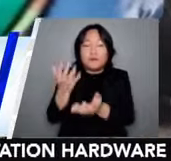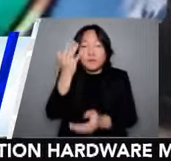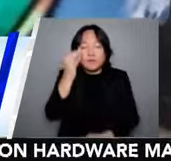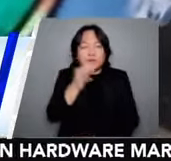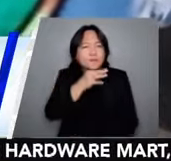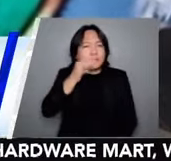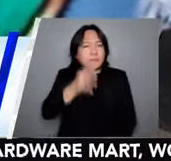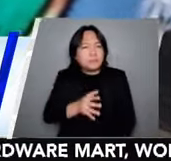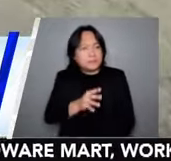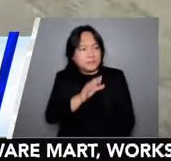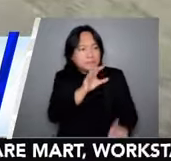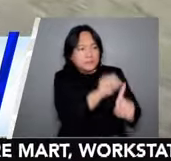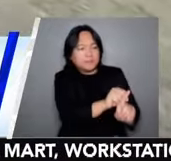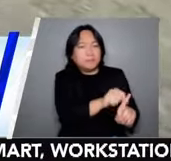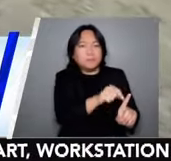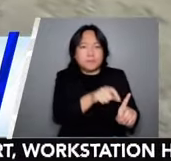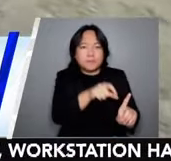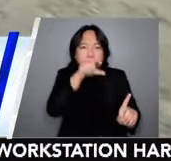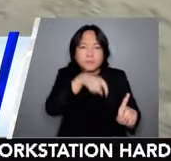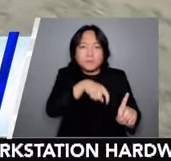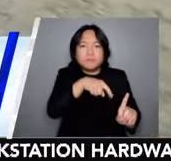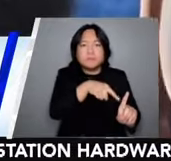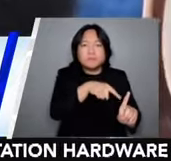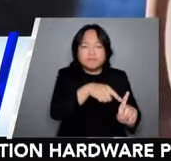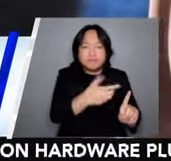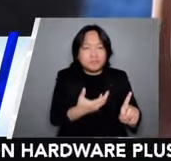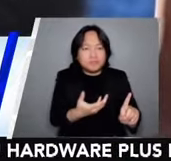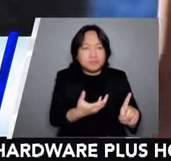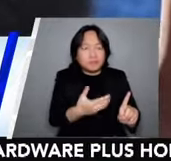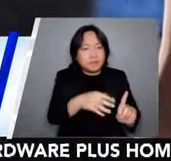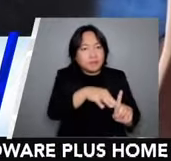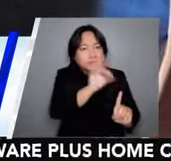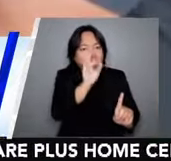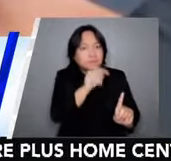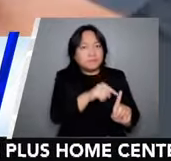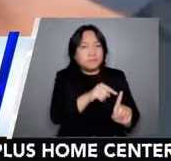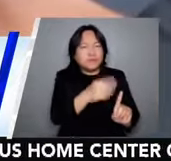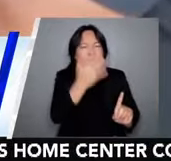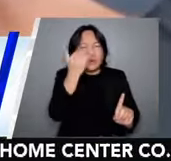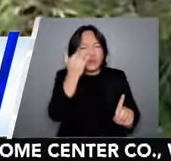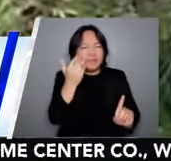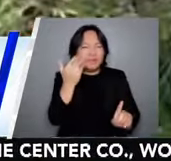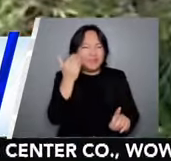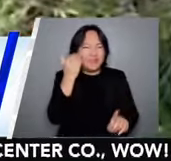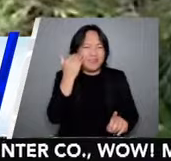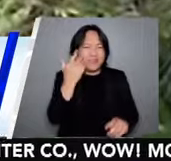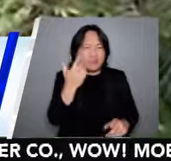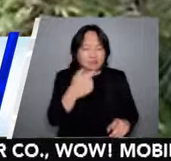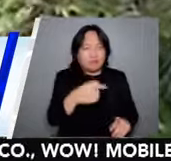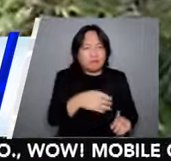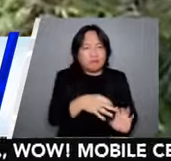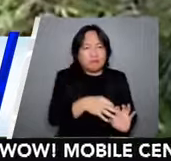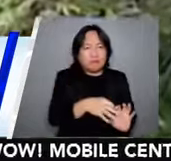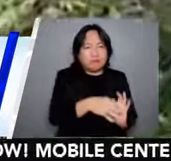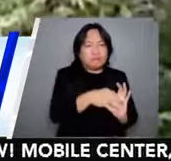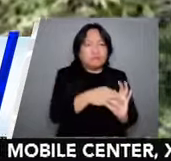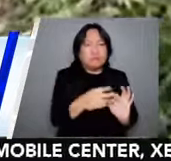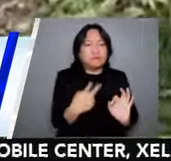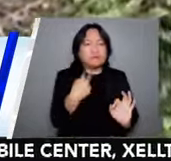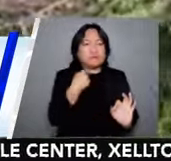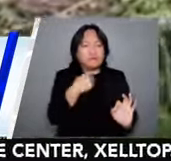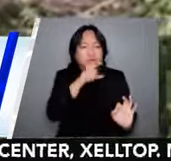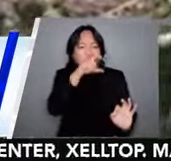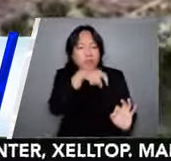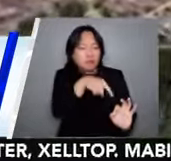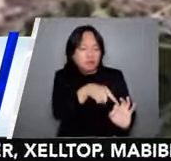3 linggong rehabilitasyon ang agila matapos itong matagpuan na naipit sa isang patibong. Ayon sa Department of Environment and Natural